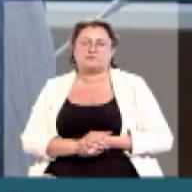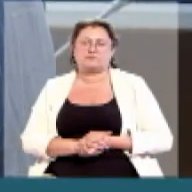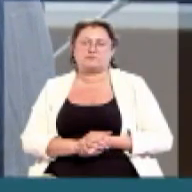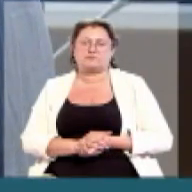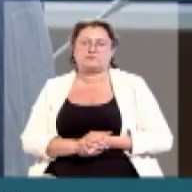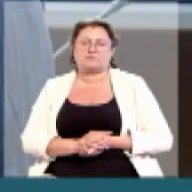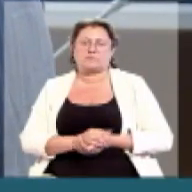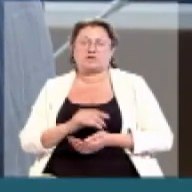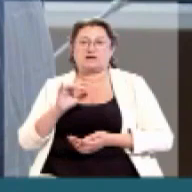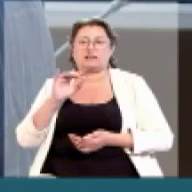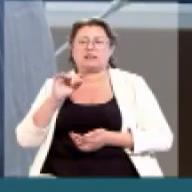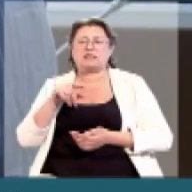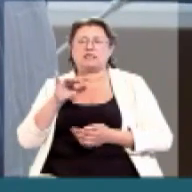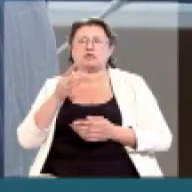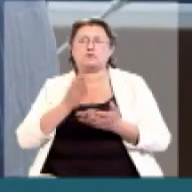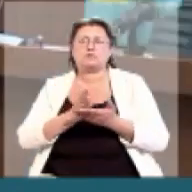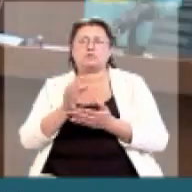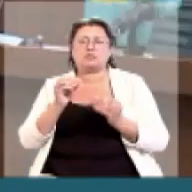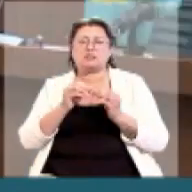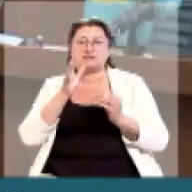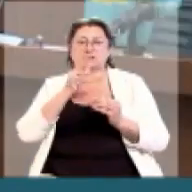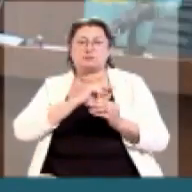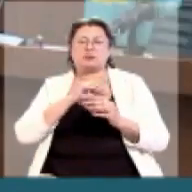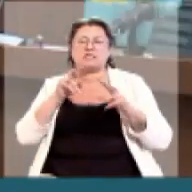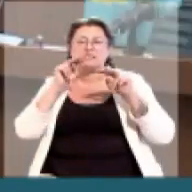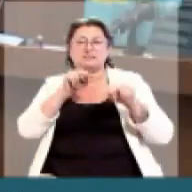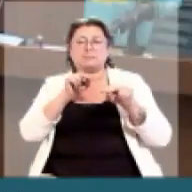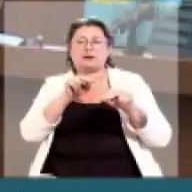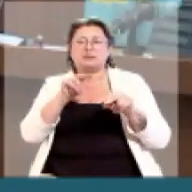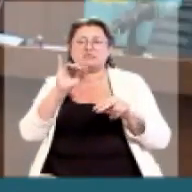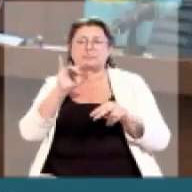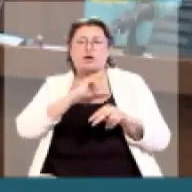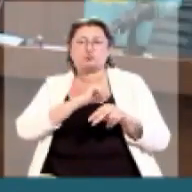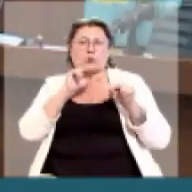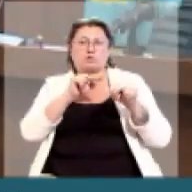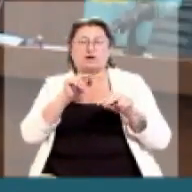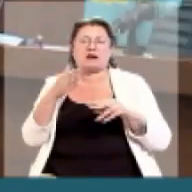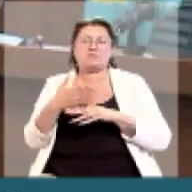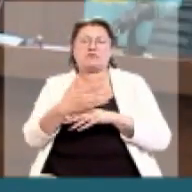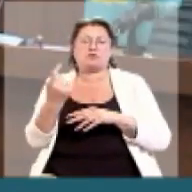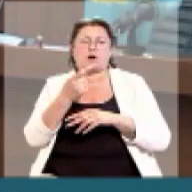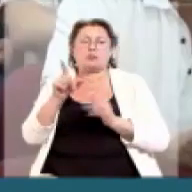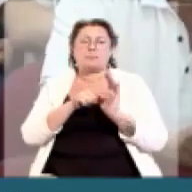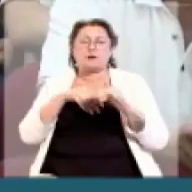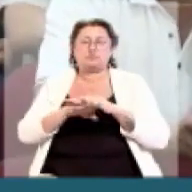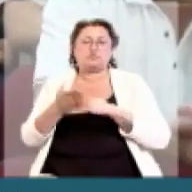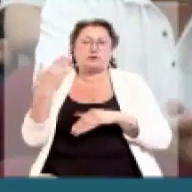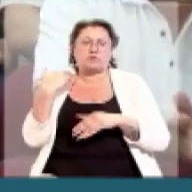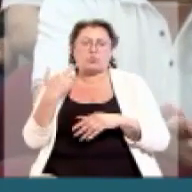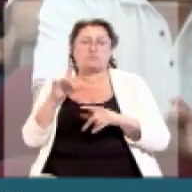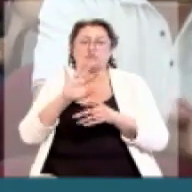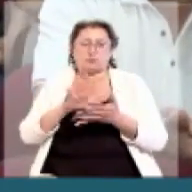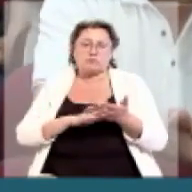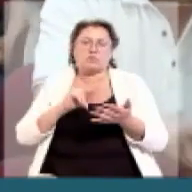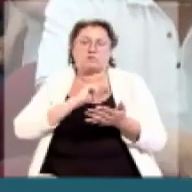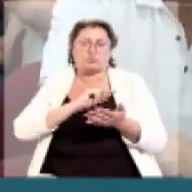Николай Истомин 10 жылдан астам уақыт бойы балық шаруашылығының инспекторы қызметін атқарған. Зейнетке шыққанына 5 жылдан асса да бұл саладан әлі алыстай қоймаған. Ол